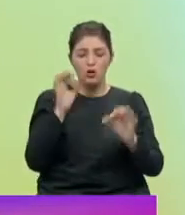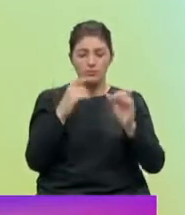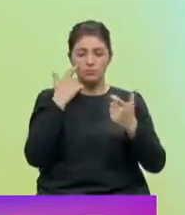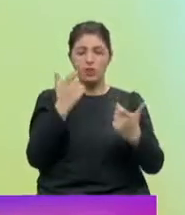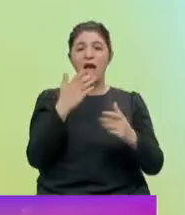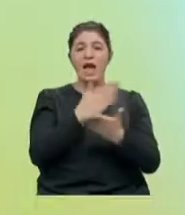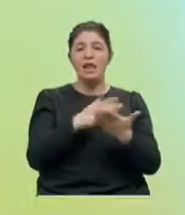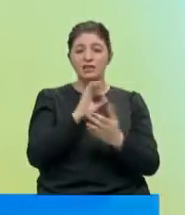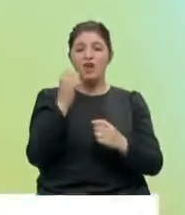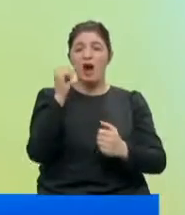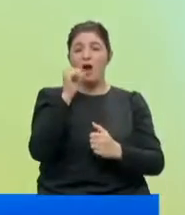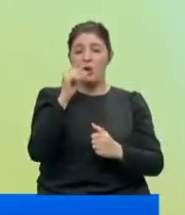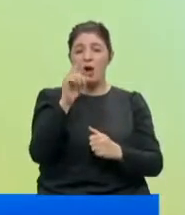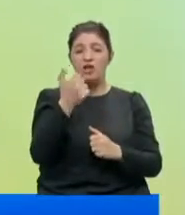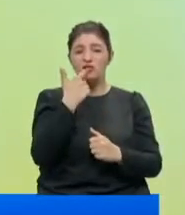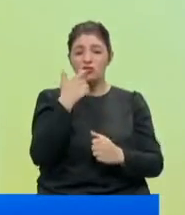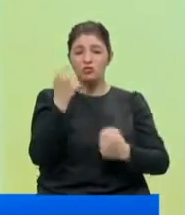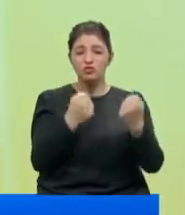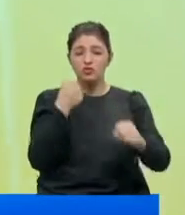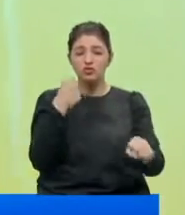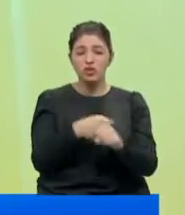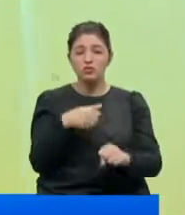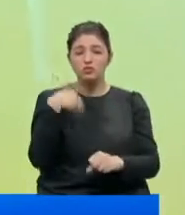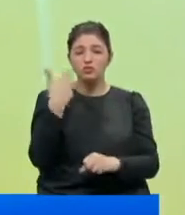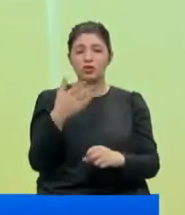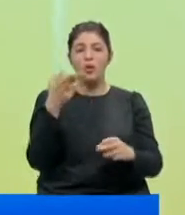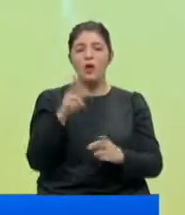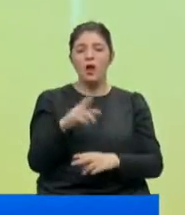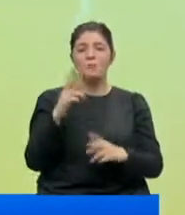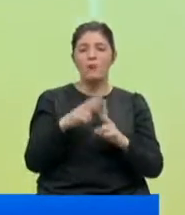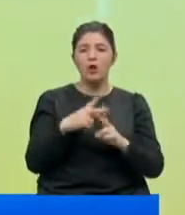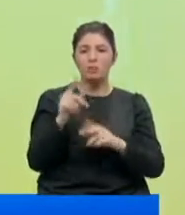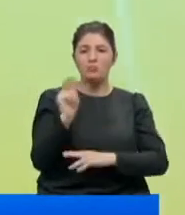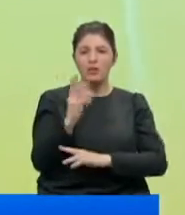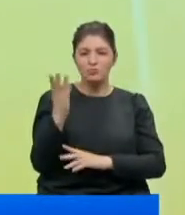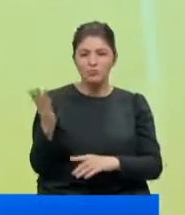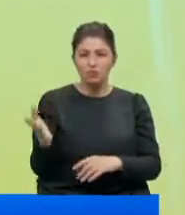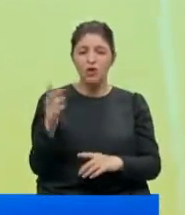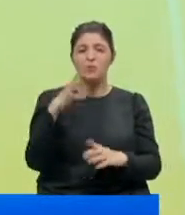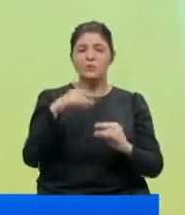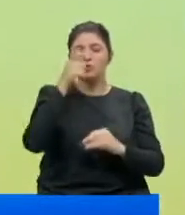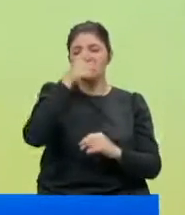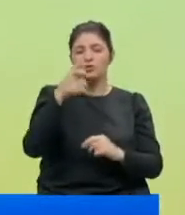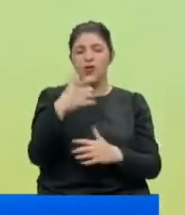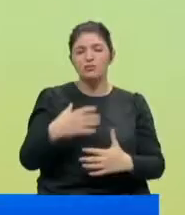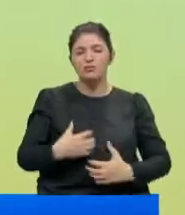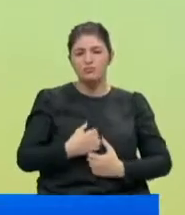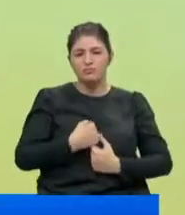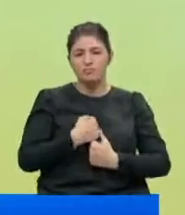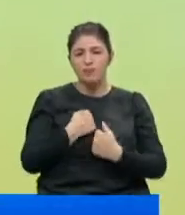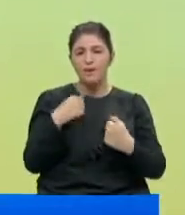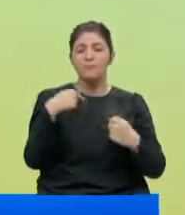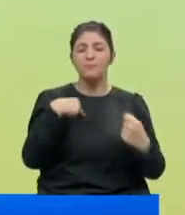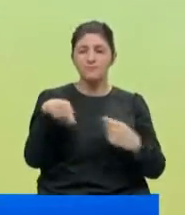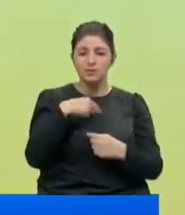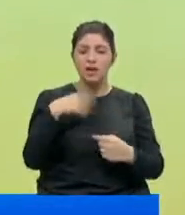noktasında ehliyetsiz ve alkollü 16 yaşındaki sürücünün çarpması sonucu şehit olan polis memuru Yusuf Ceylan tüm Türkiye'yi yasa boğdu. Biz